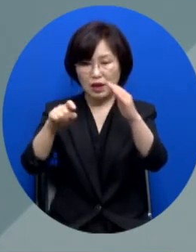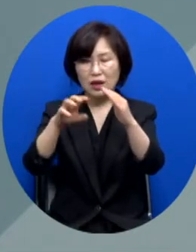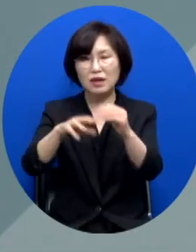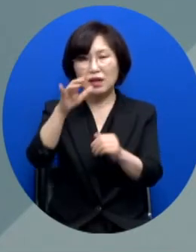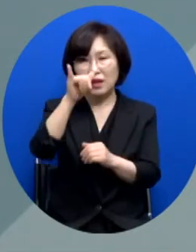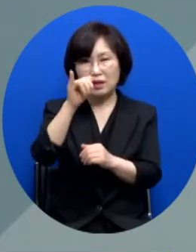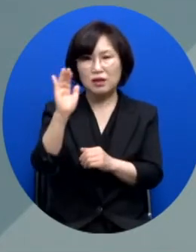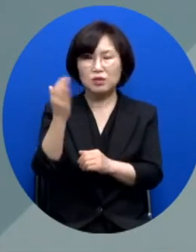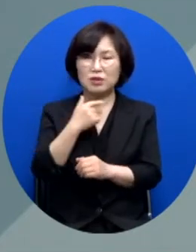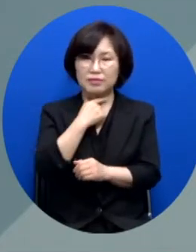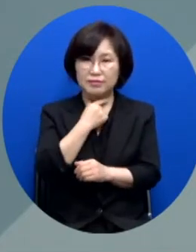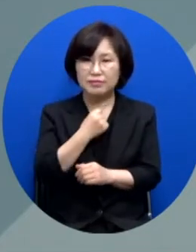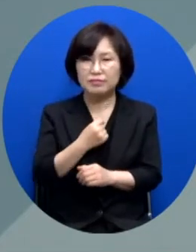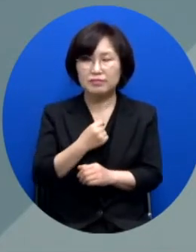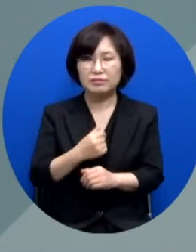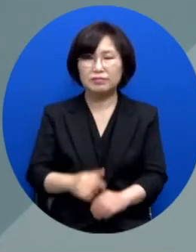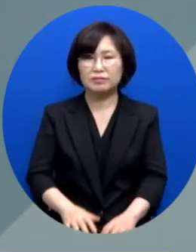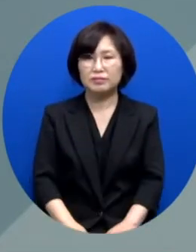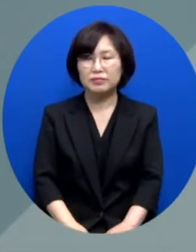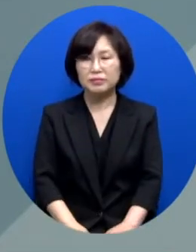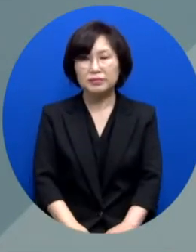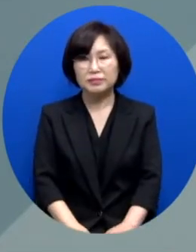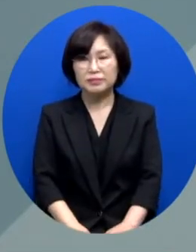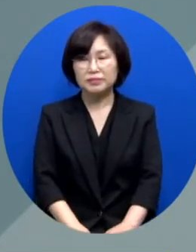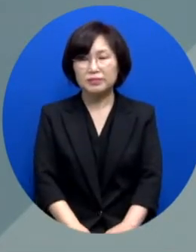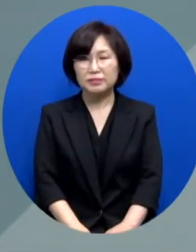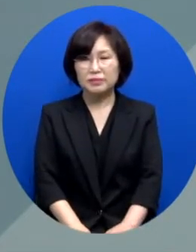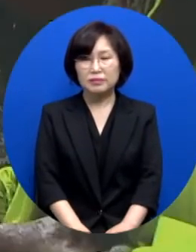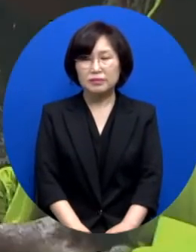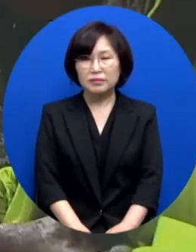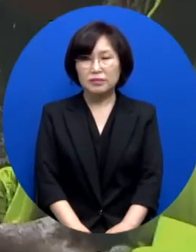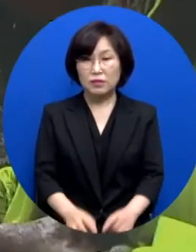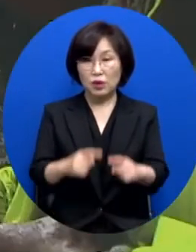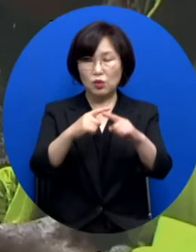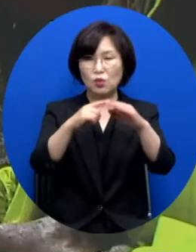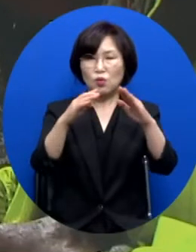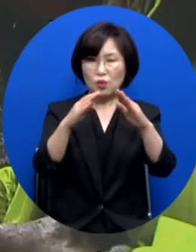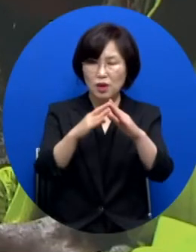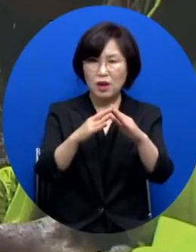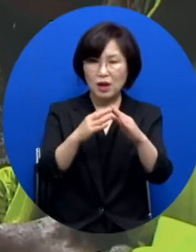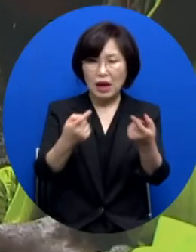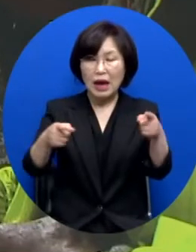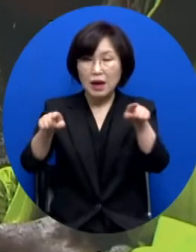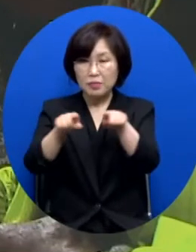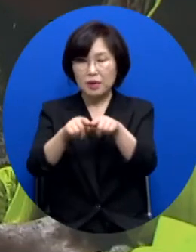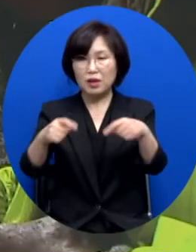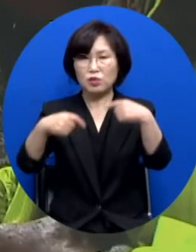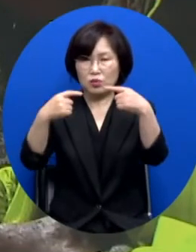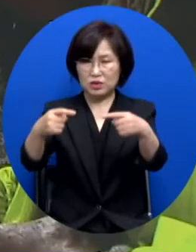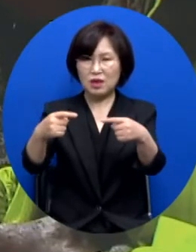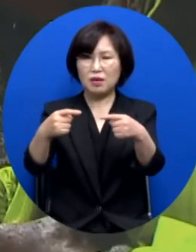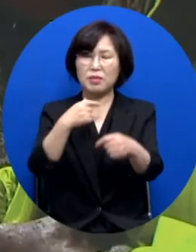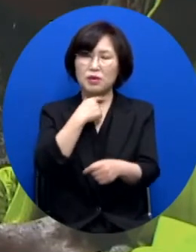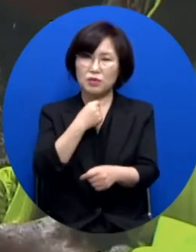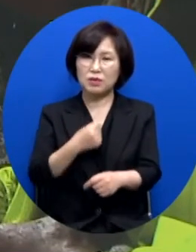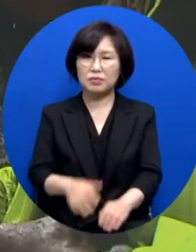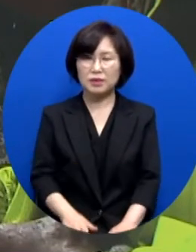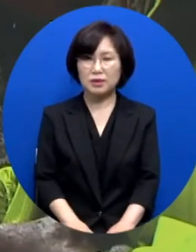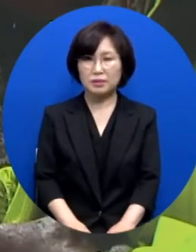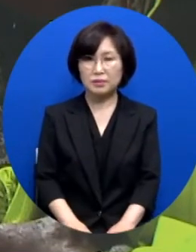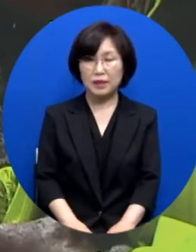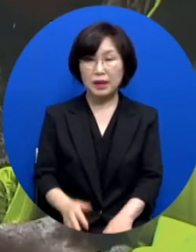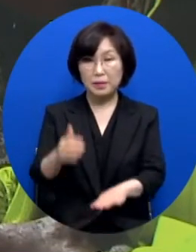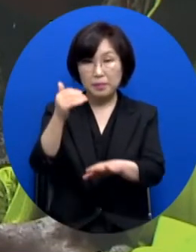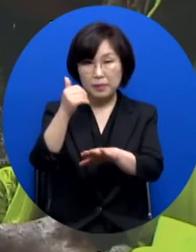꼭 생겨났으면 좋겠다 이런 생각을 해보게 됩니다. 네, 교회들이 이런 사역에 함께 동참하면 참 좋겠네요. 마지막으로